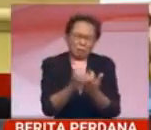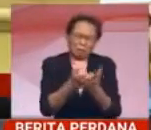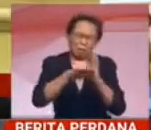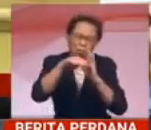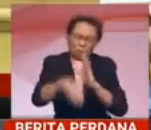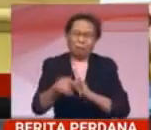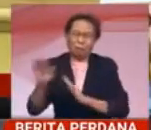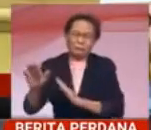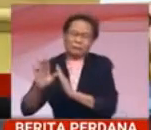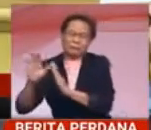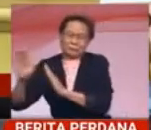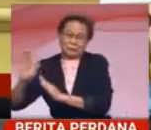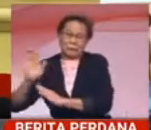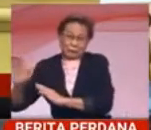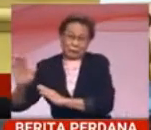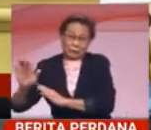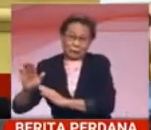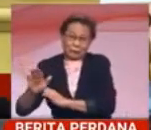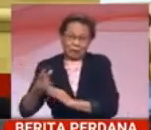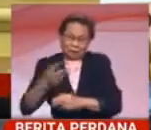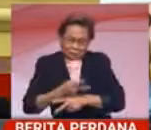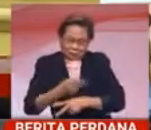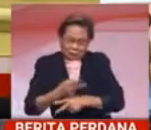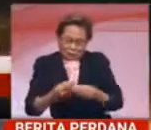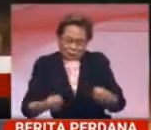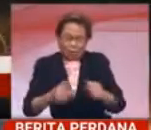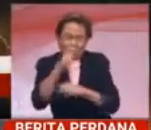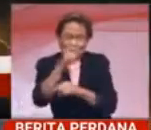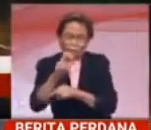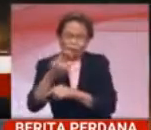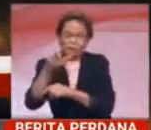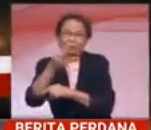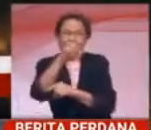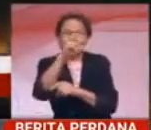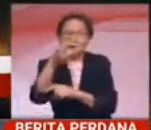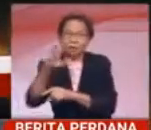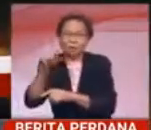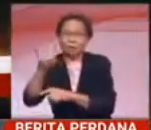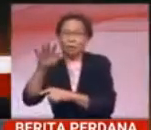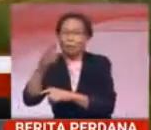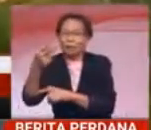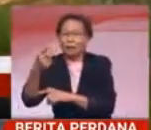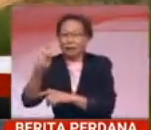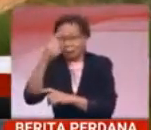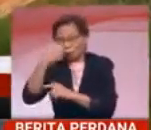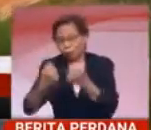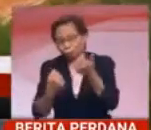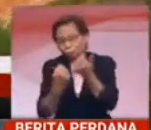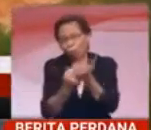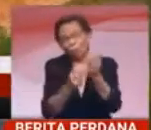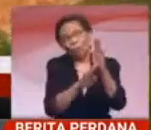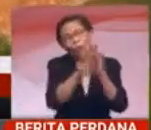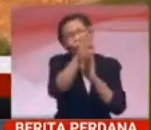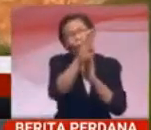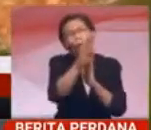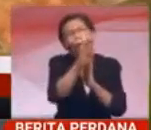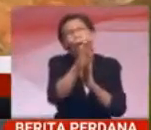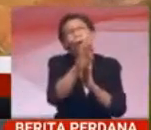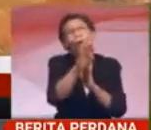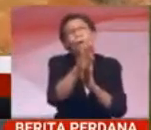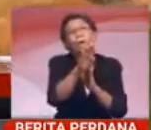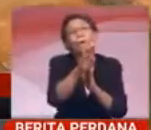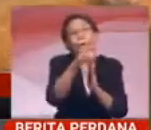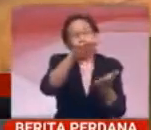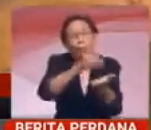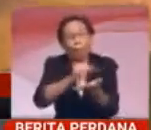pihaknya pula terpaksa meningkatkan simpanan tanah sebanyak 335 Hector bagi menyokong pertumbuhan permintaan